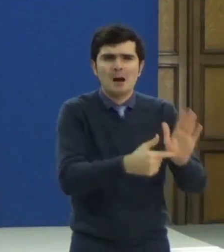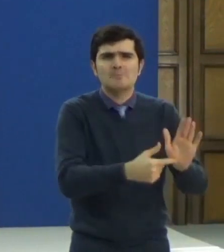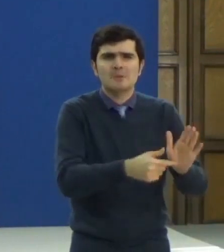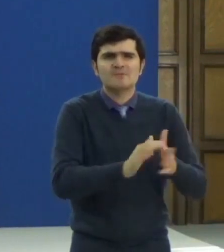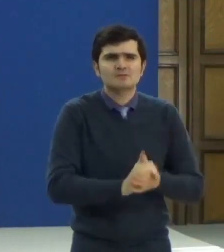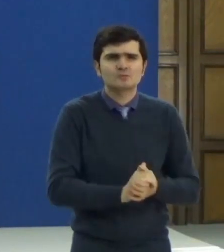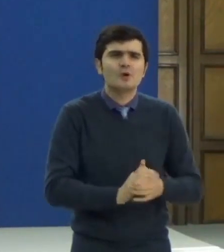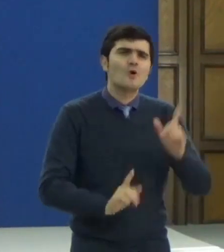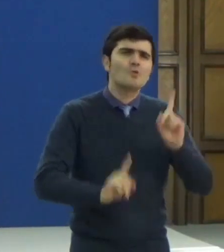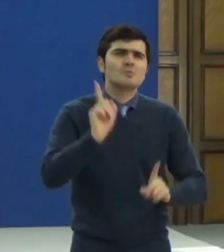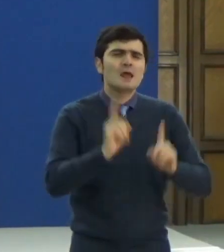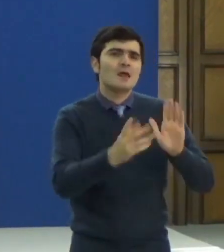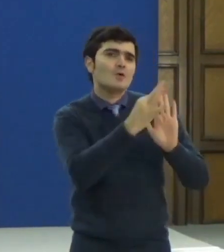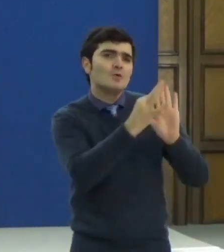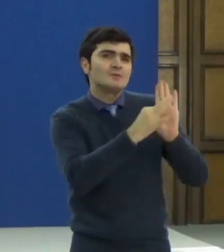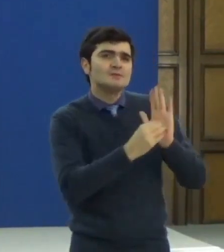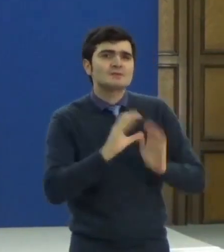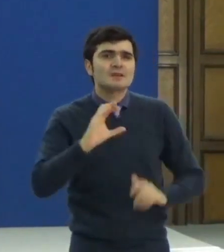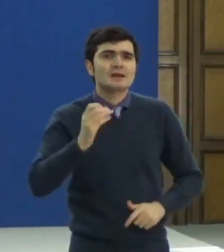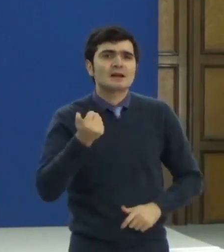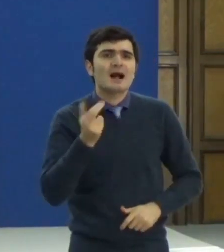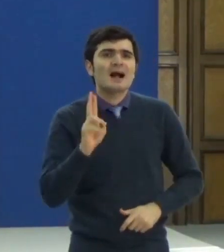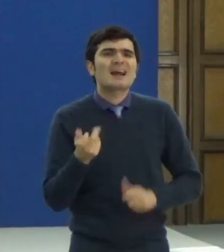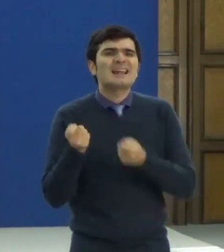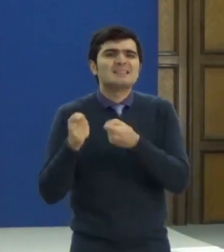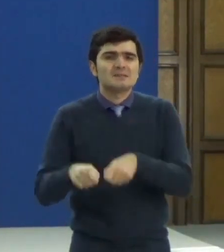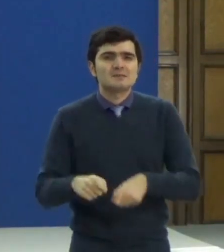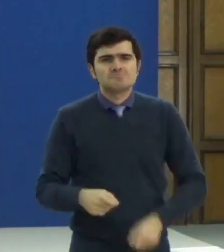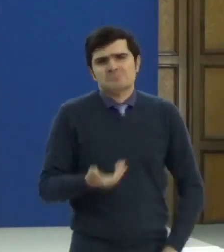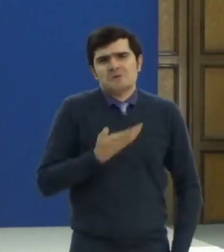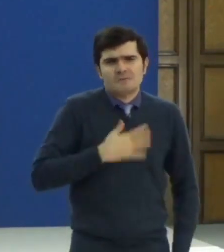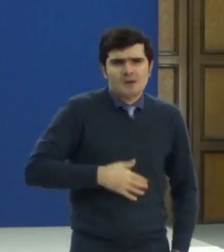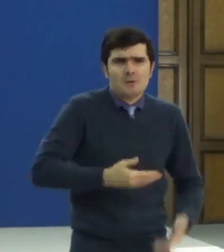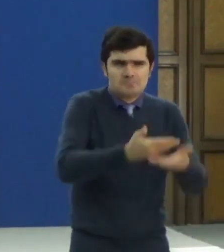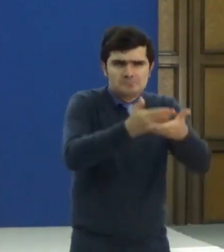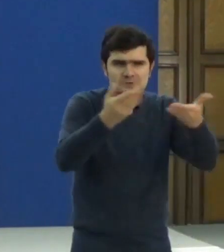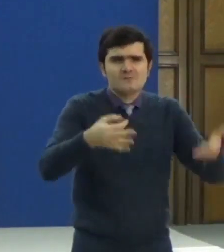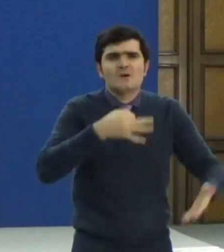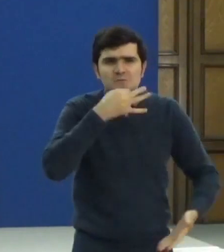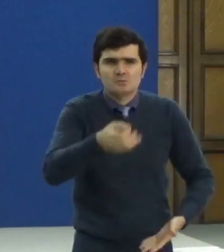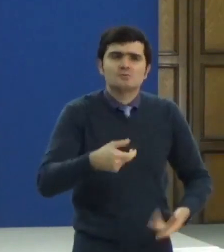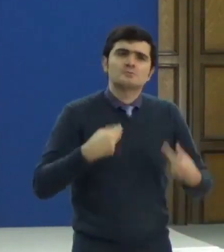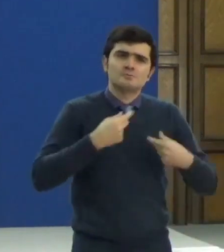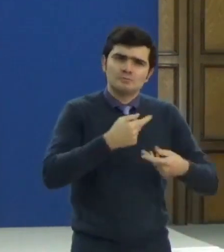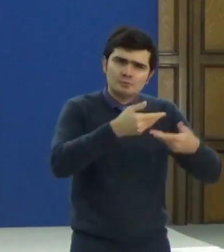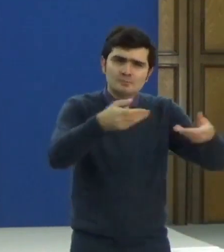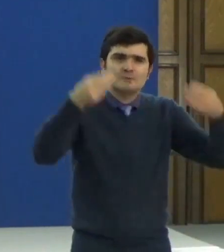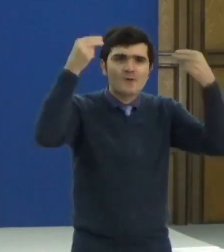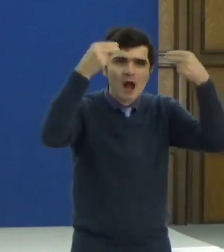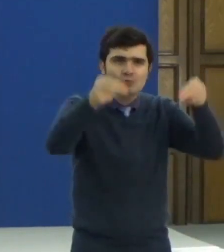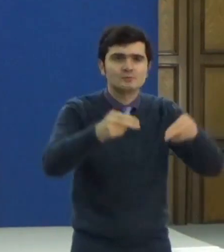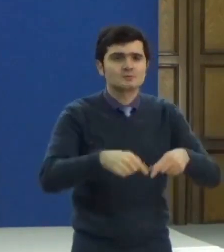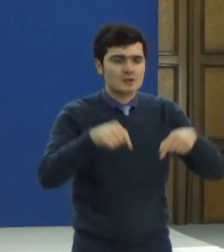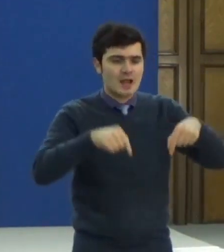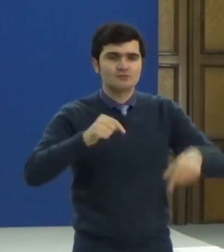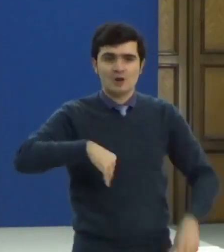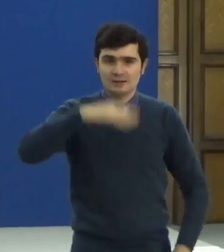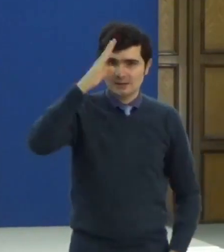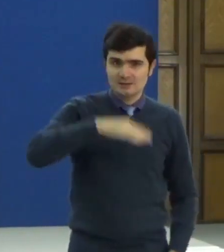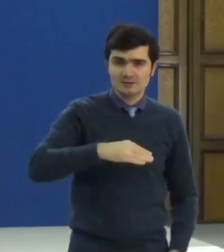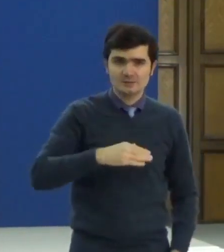unele condiții de carantinare. Vreau să vă spun și să vă anunț că în această zi